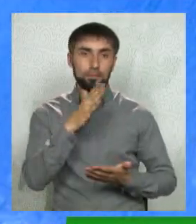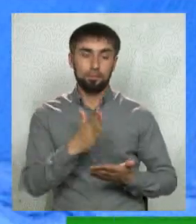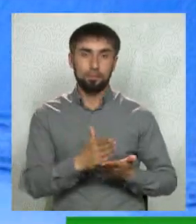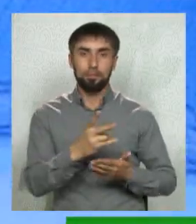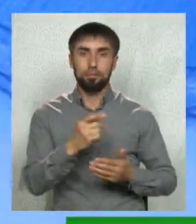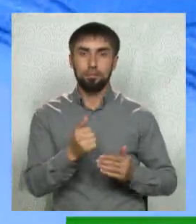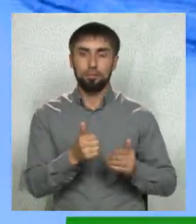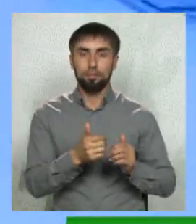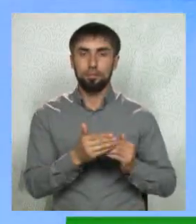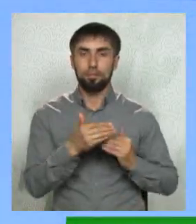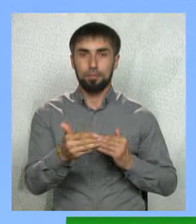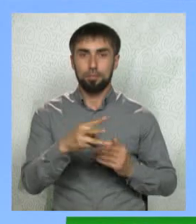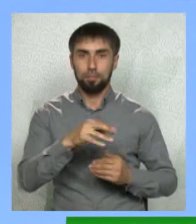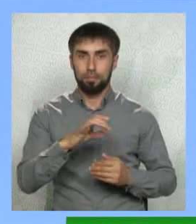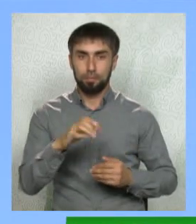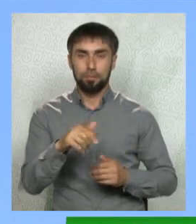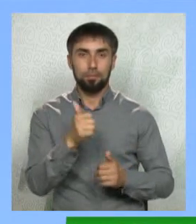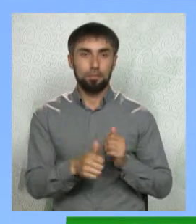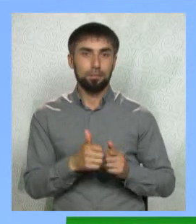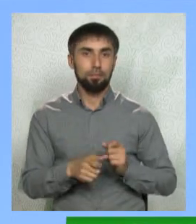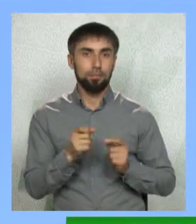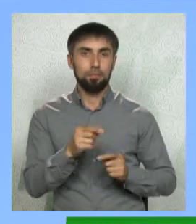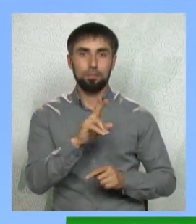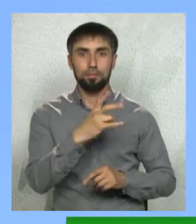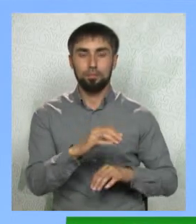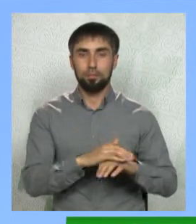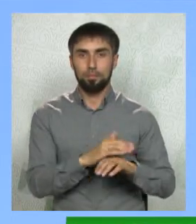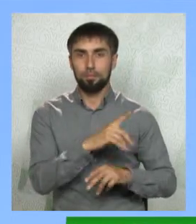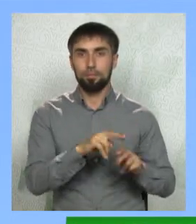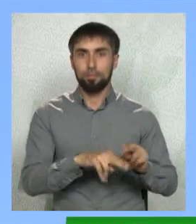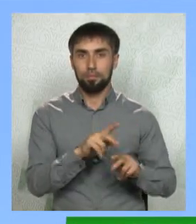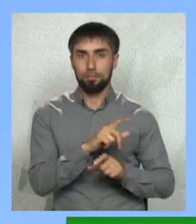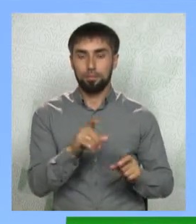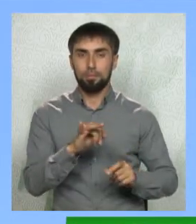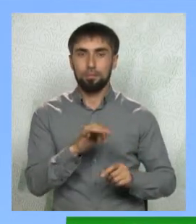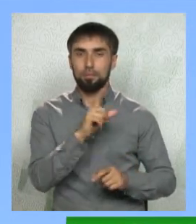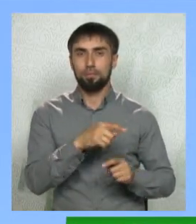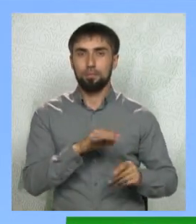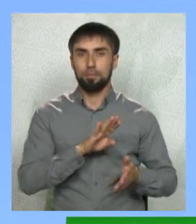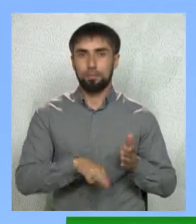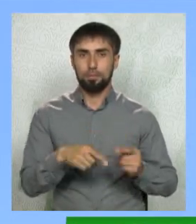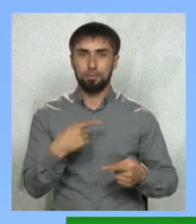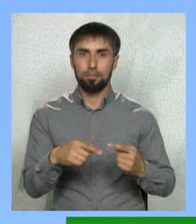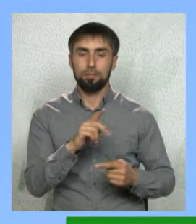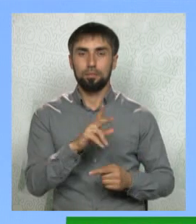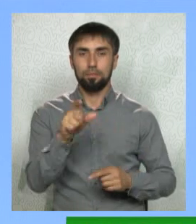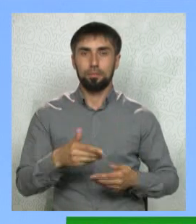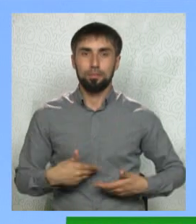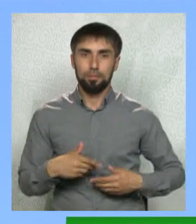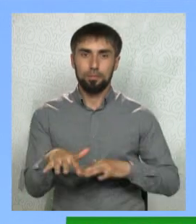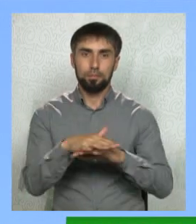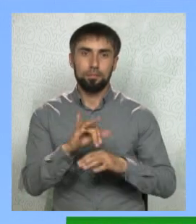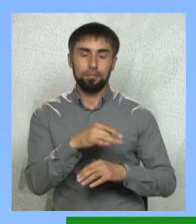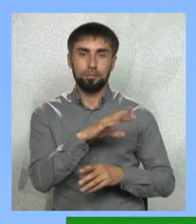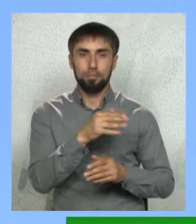на окраине столицы региона, периодически загрязняется недобросовестными строителями и безразличными к окружающей среде жителями региона. Ситуация